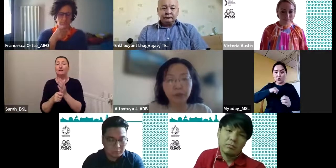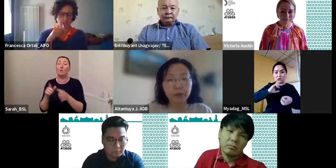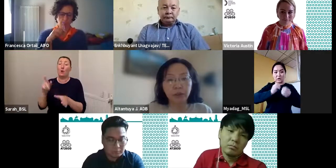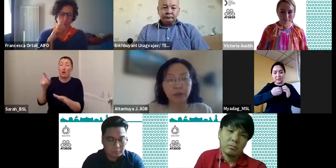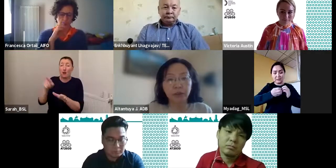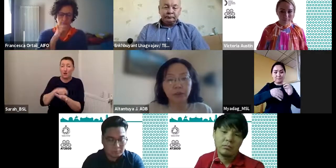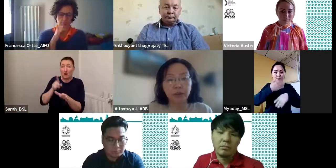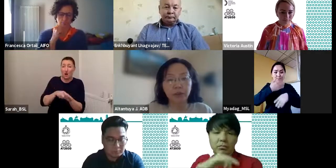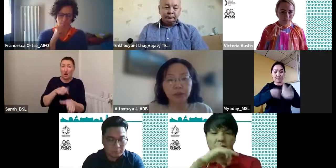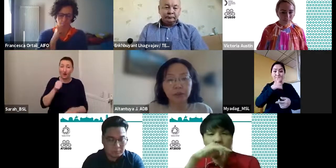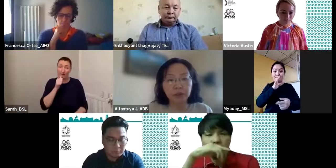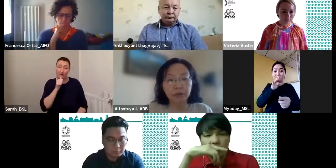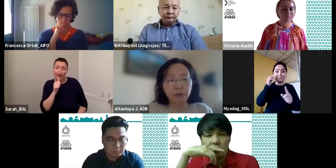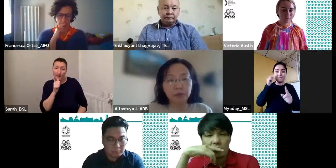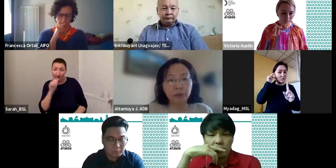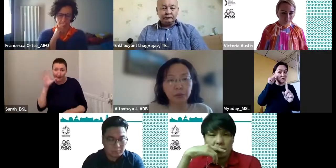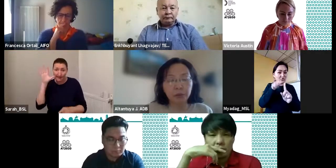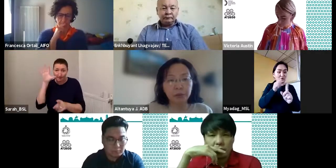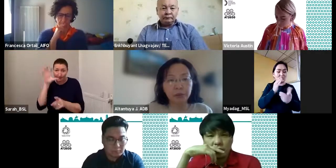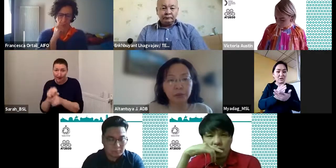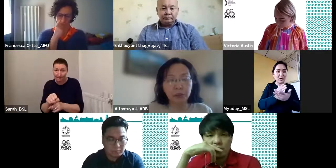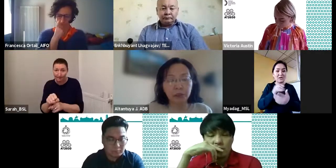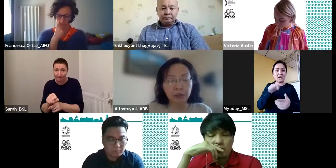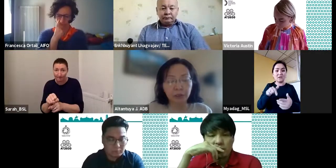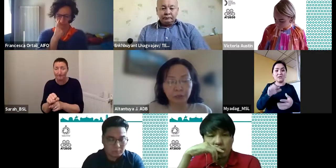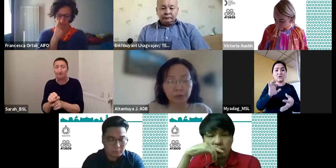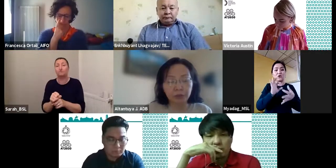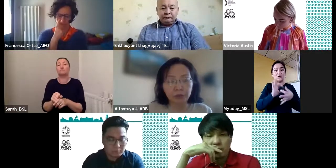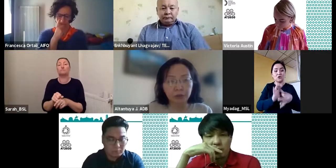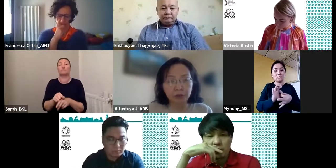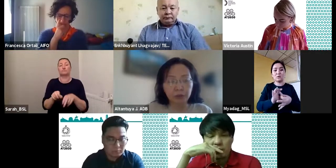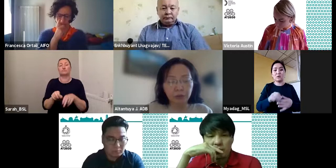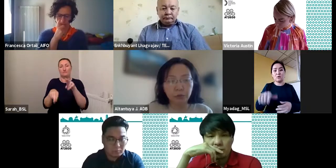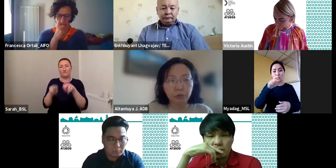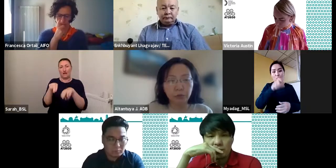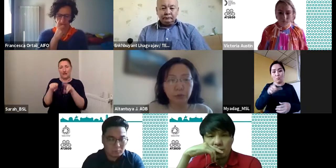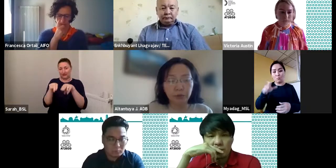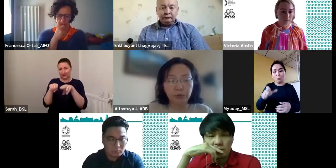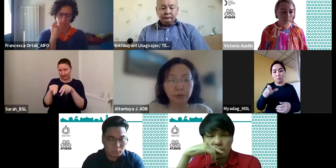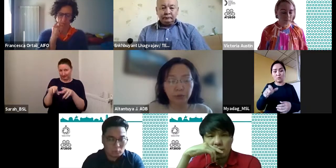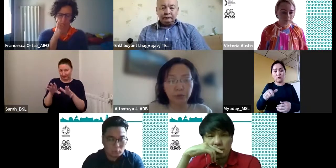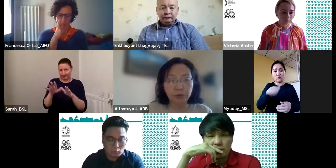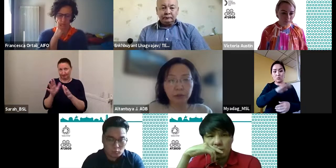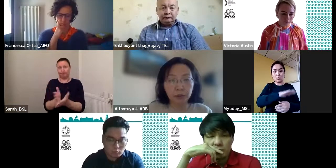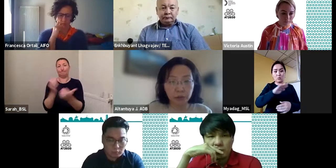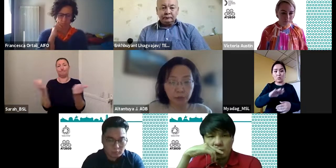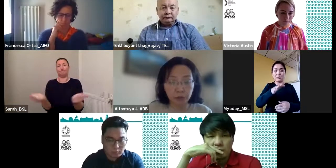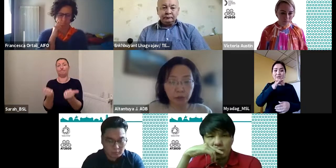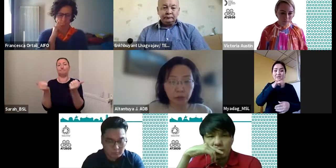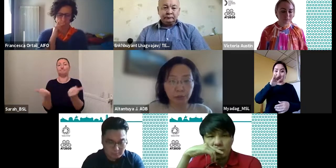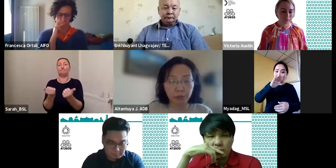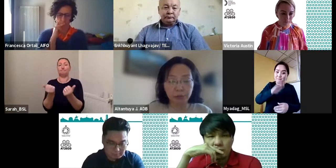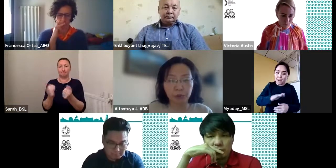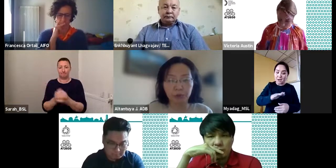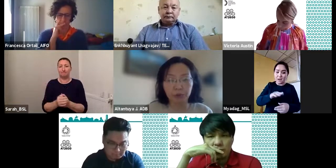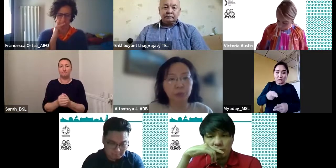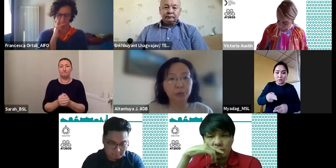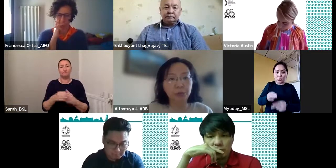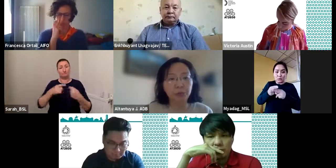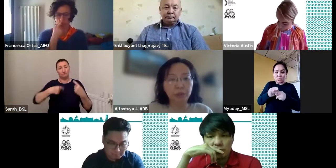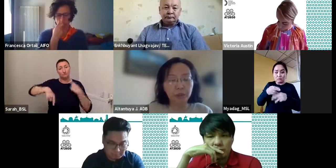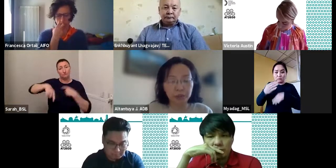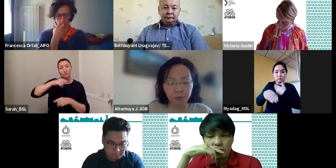зорж байгаа. Тэгээд тэрийг нэвтрүүлснээр бол мэдээж яриг аль болохоор хүүхдүүдийг багт нь илрүүлээд тэгээд тусламж үйлчилгээ үзүүлэх боломж нь